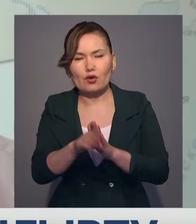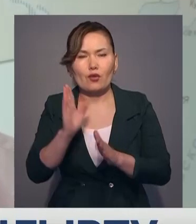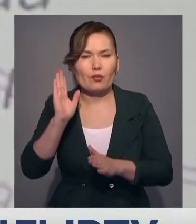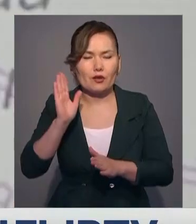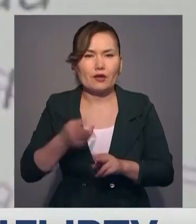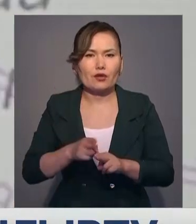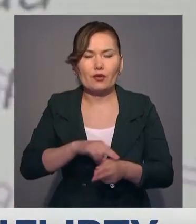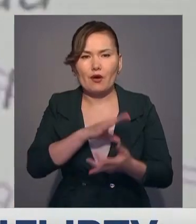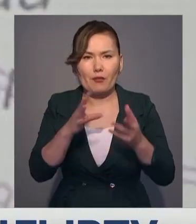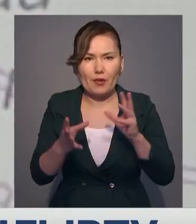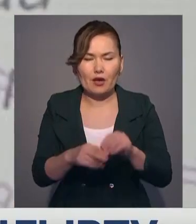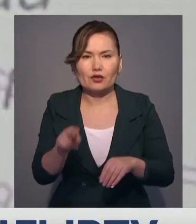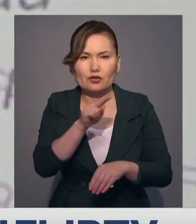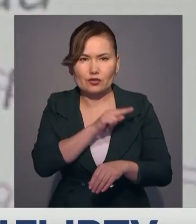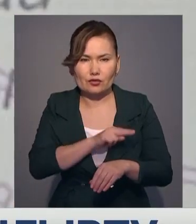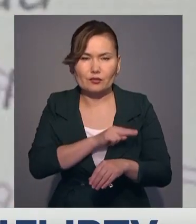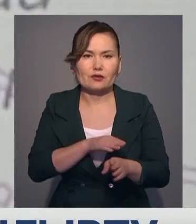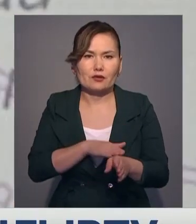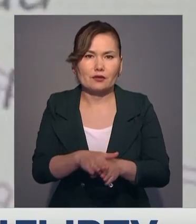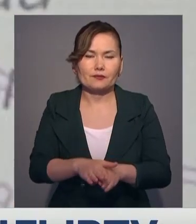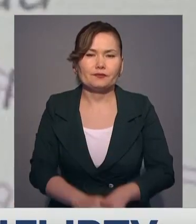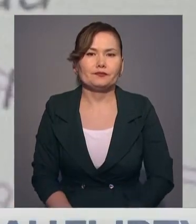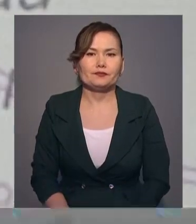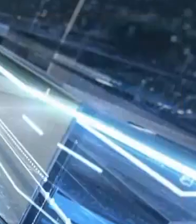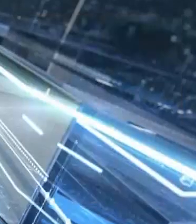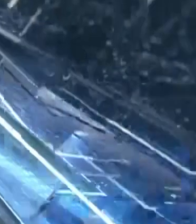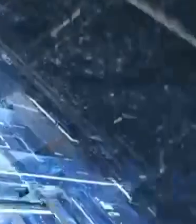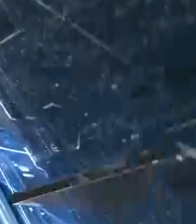бөлек септигі болады. Көпшіліктің көңілінен шығады деп ойлаймыз.